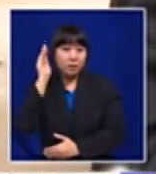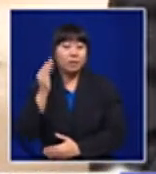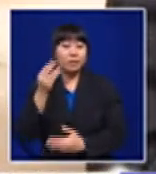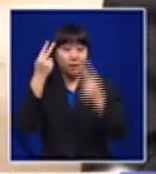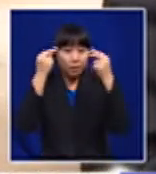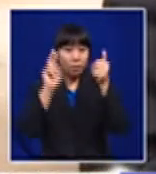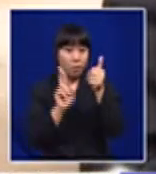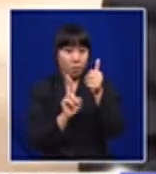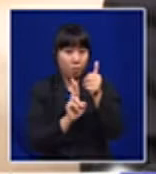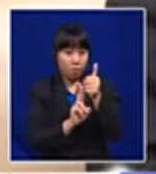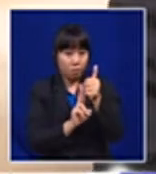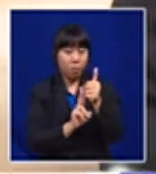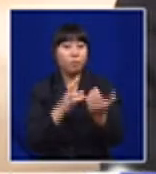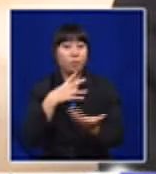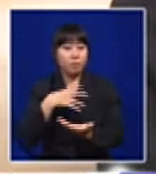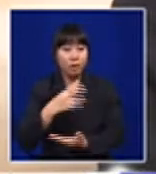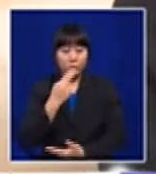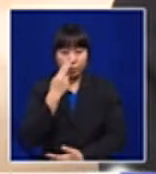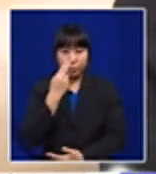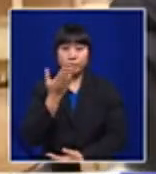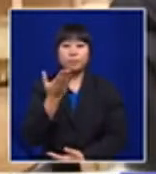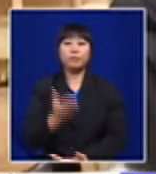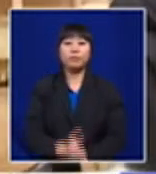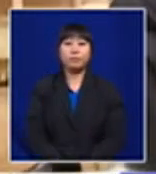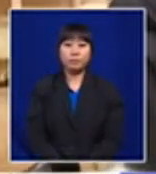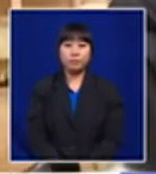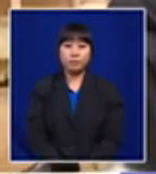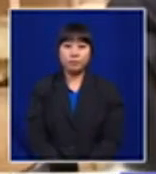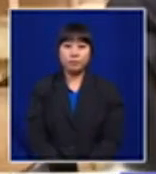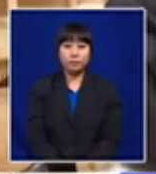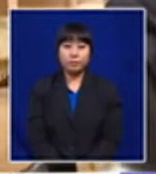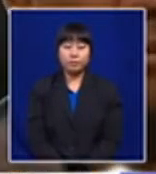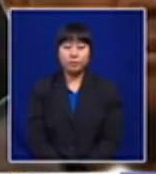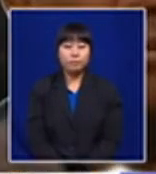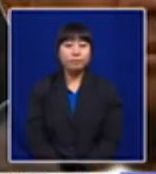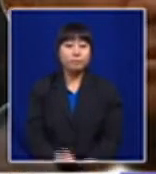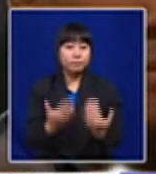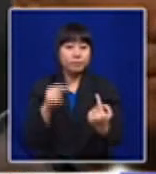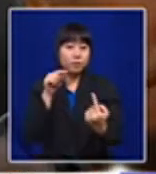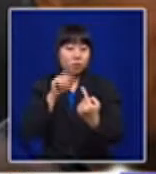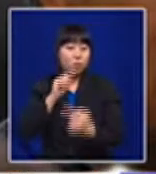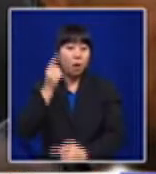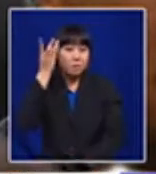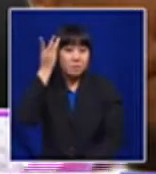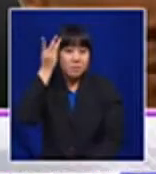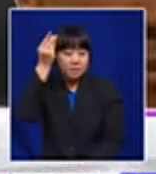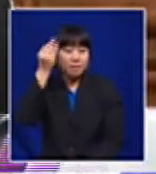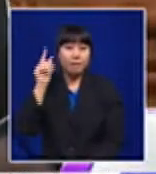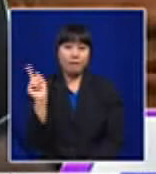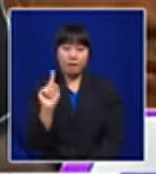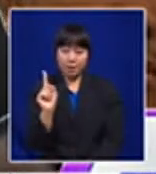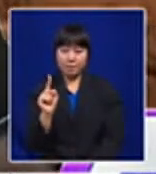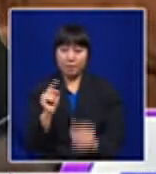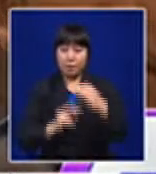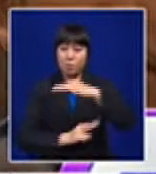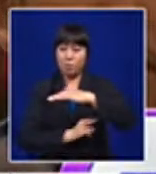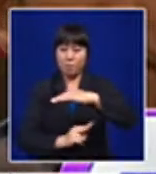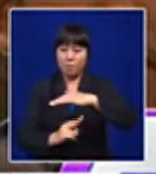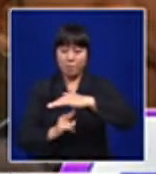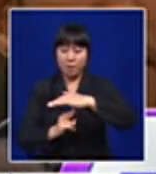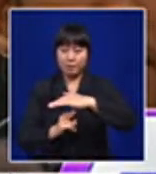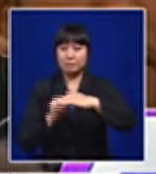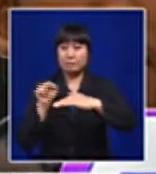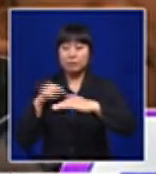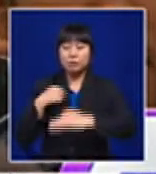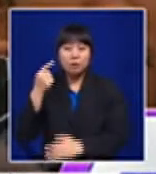างช่วงบางตอนของท่านรองนายกรัฐมนตรีกันค่ะ เรื่องเขามีความคิดเรื่องแลนด์บริดจ์ แลมบริดจ์เข